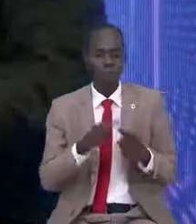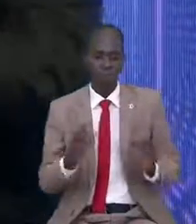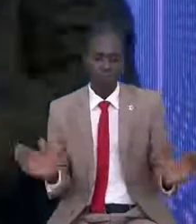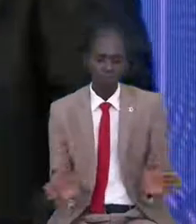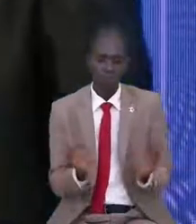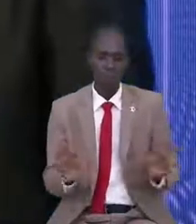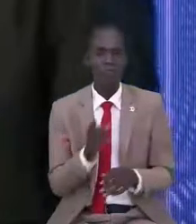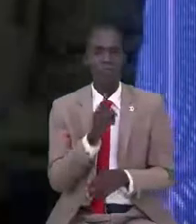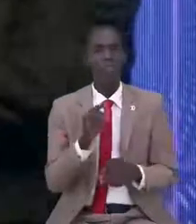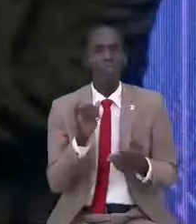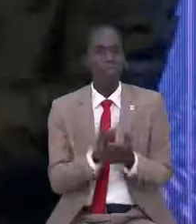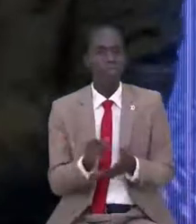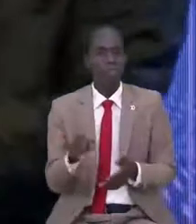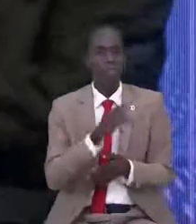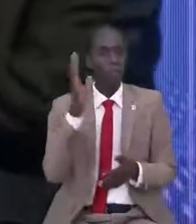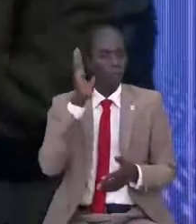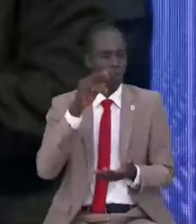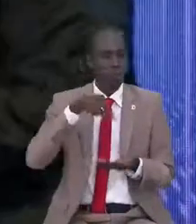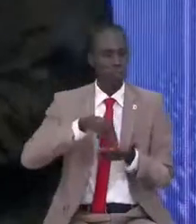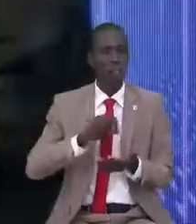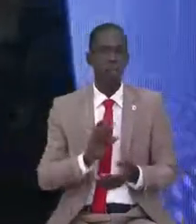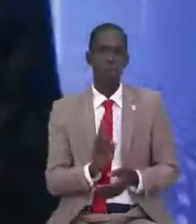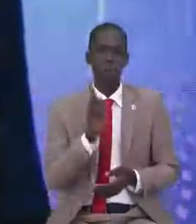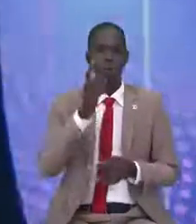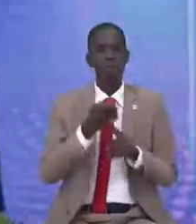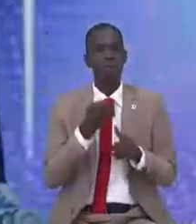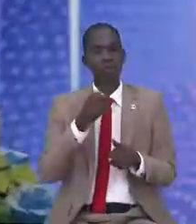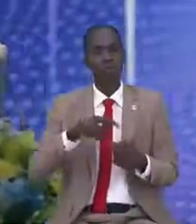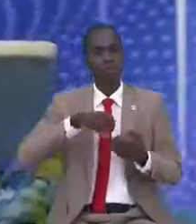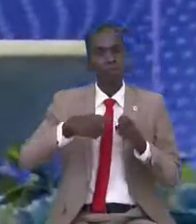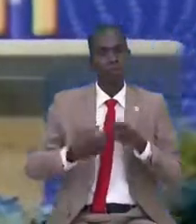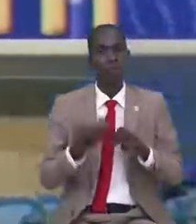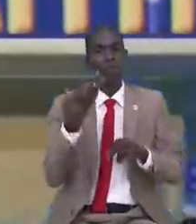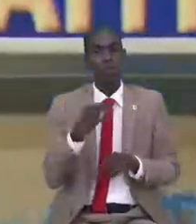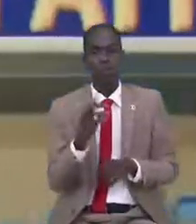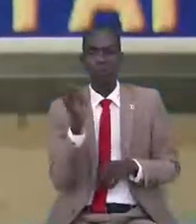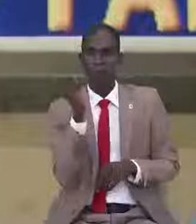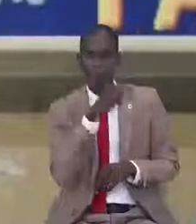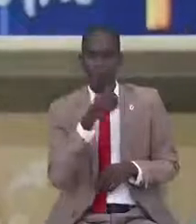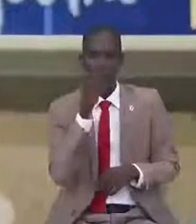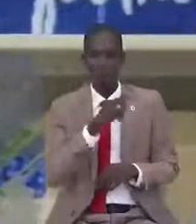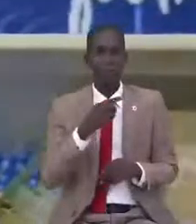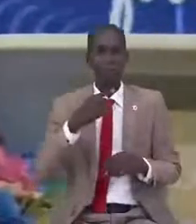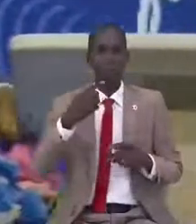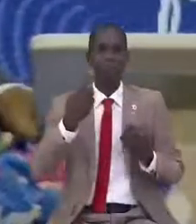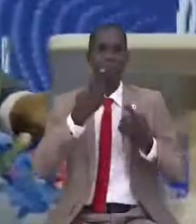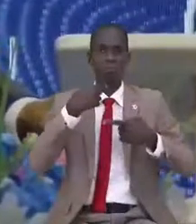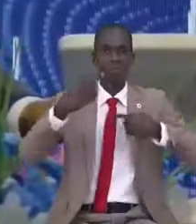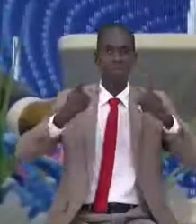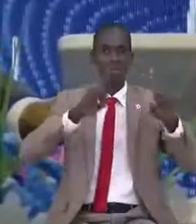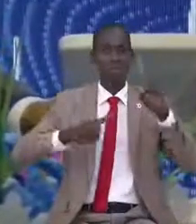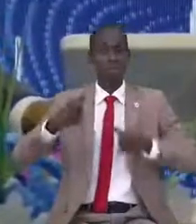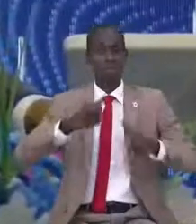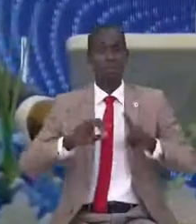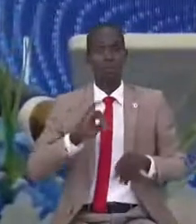persuader à se lever de leur situation de la fausse profession.